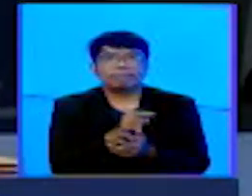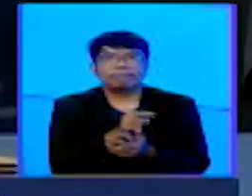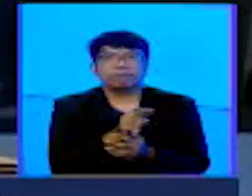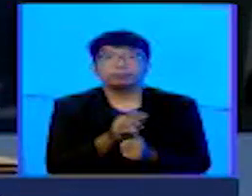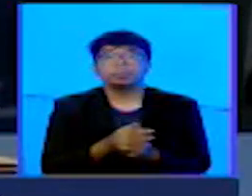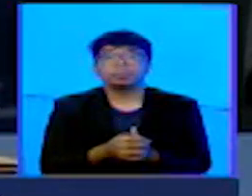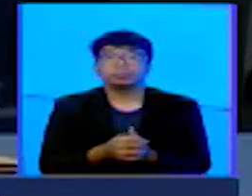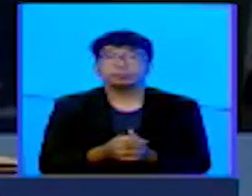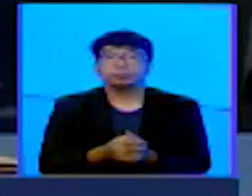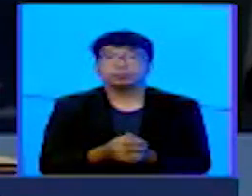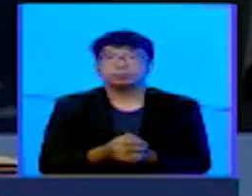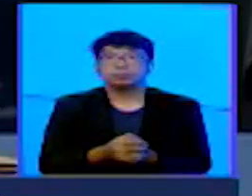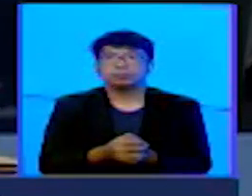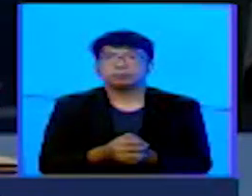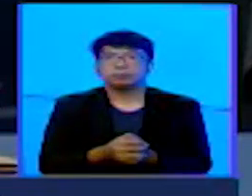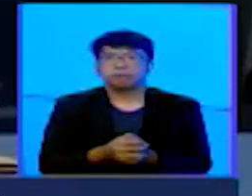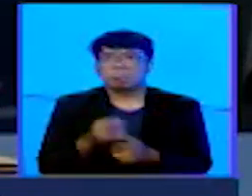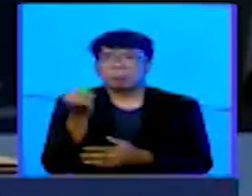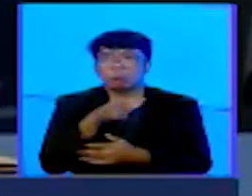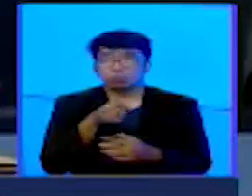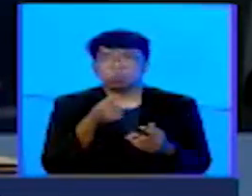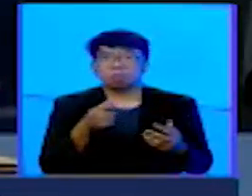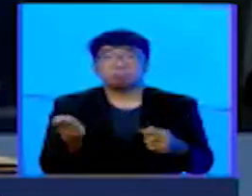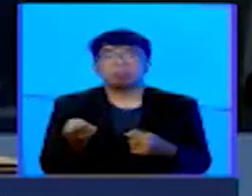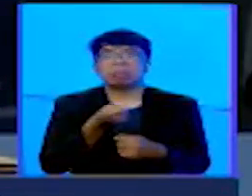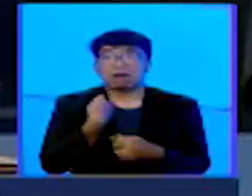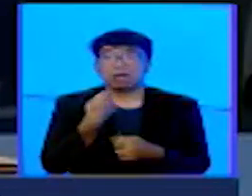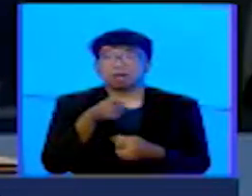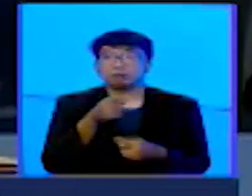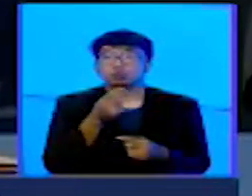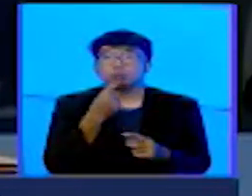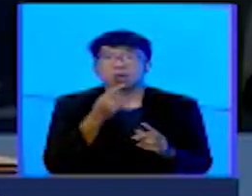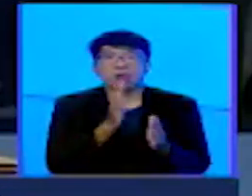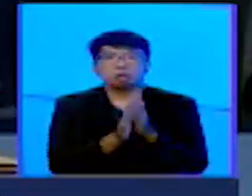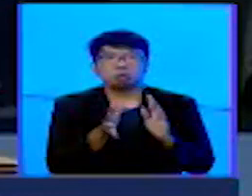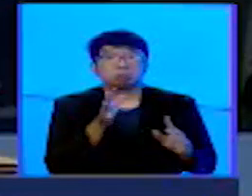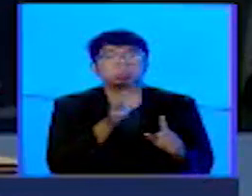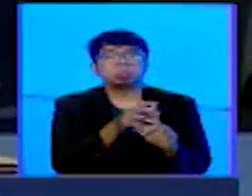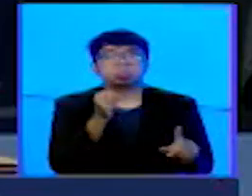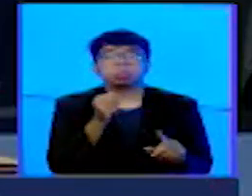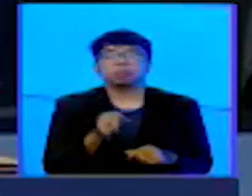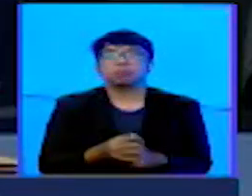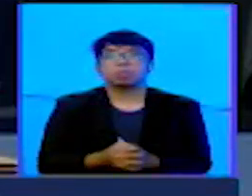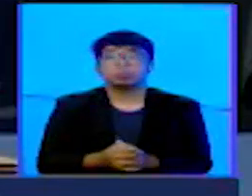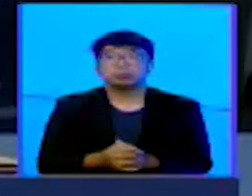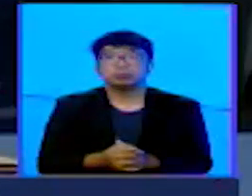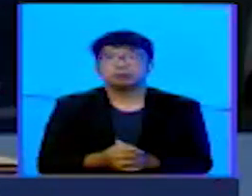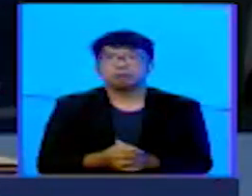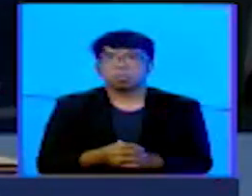para pelaku begal ya untuk melaksanakan aksinya. Dan ini memang sangat jelas